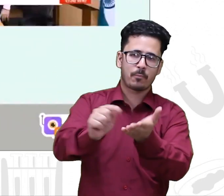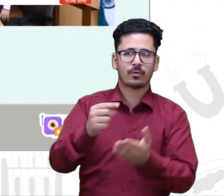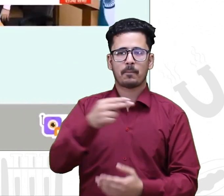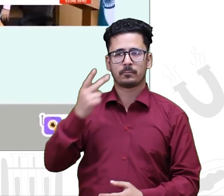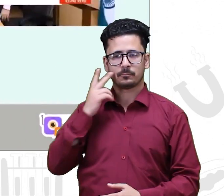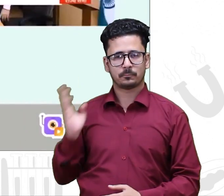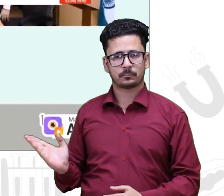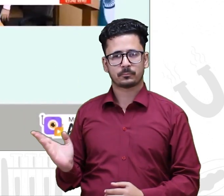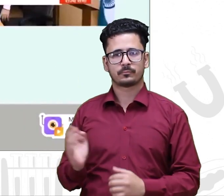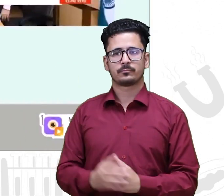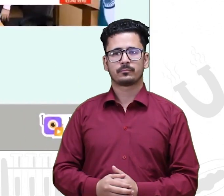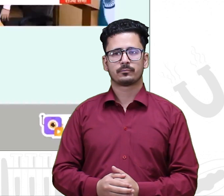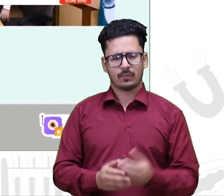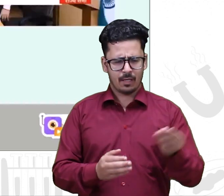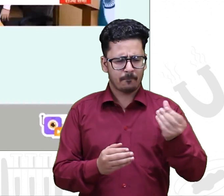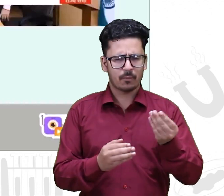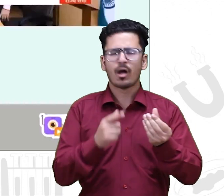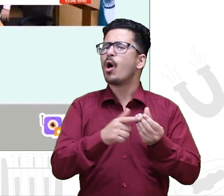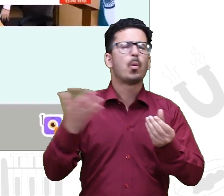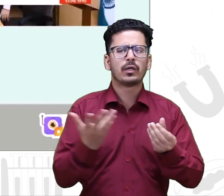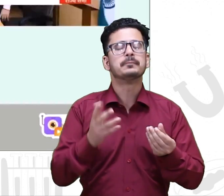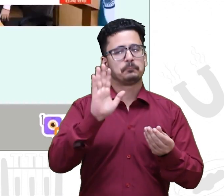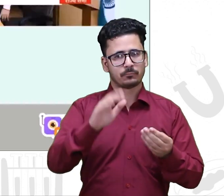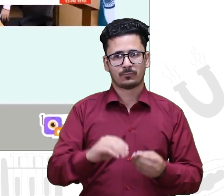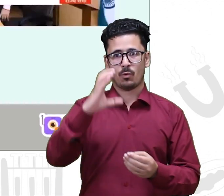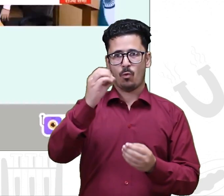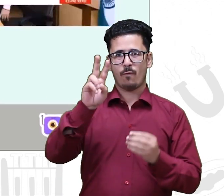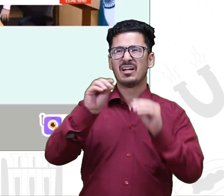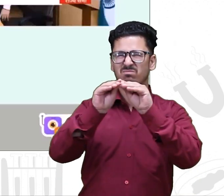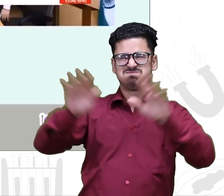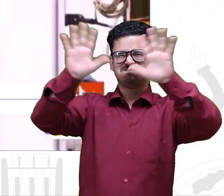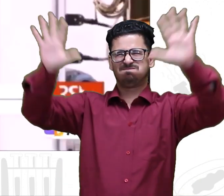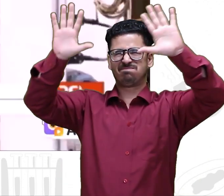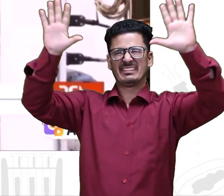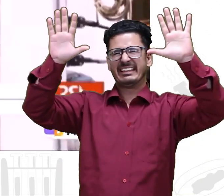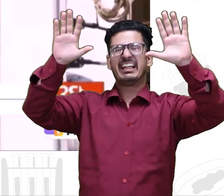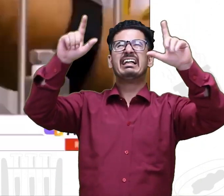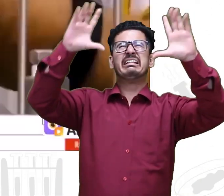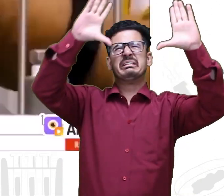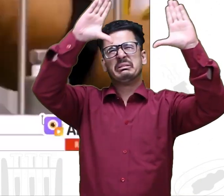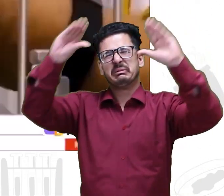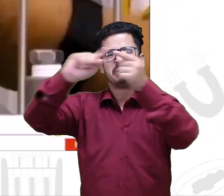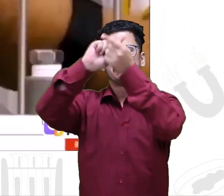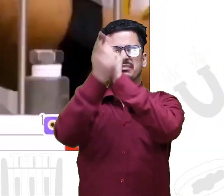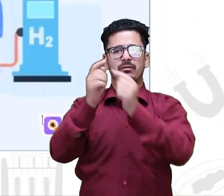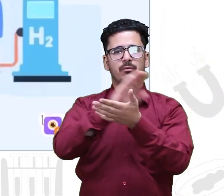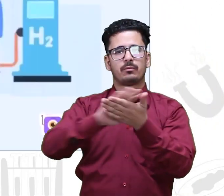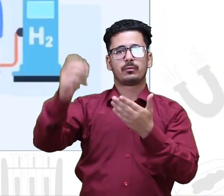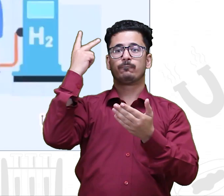हर्षवर्धन यांच्या हस्ते झाले. तसेच अदिती ऊर्जा संच असे नामकरण करण्यात आले. मिथेनॉल म्हणजे